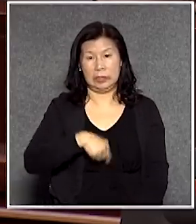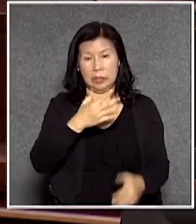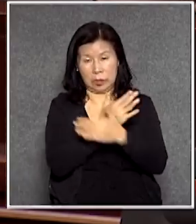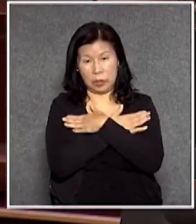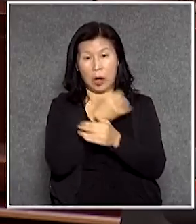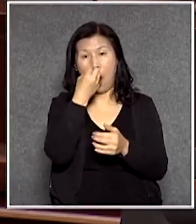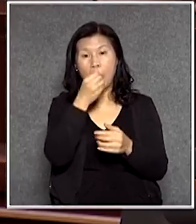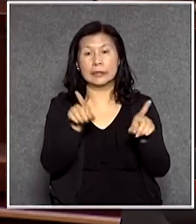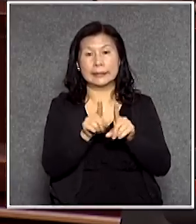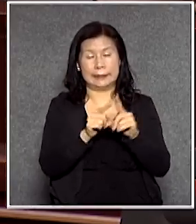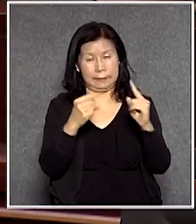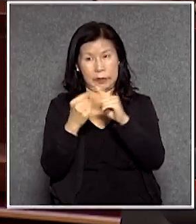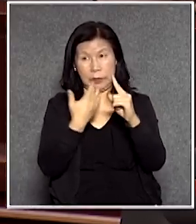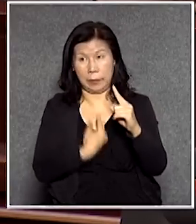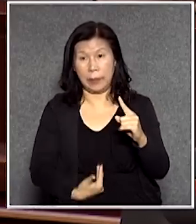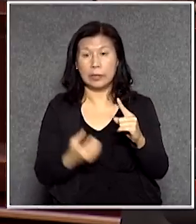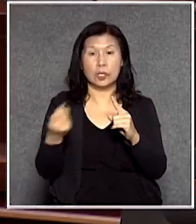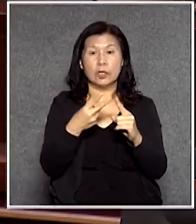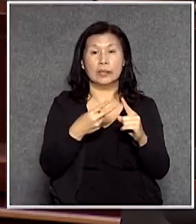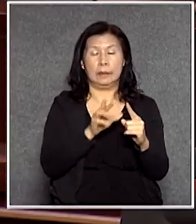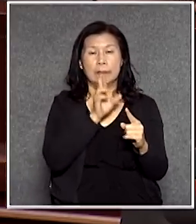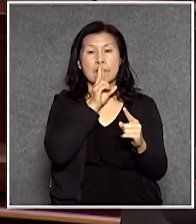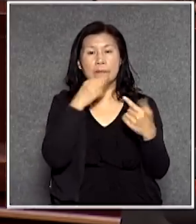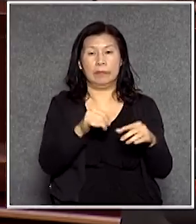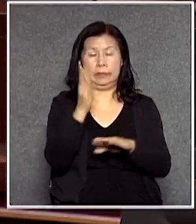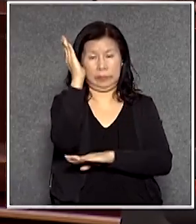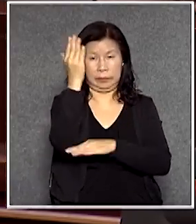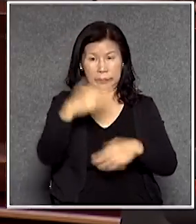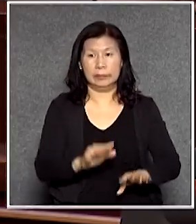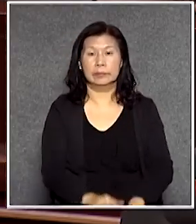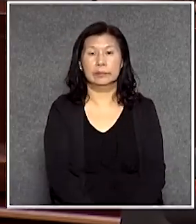香港理性的市民不會再沉默。主席，本人謹此陳辭。